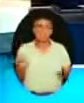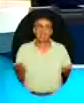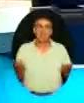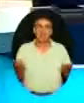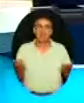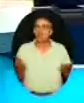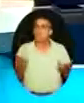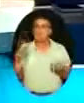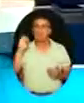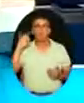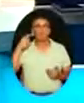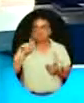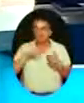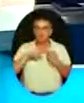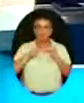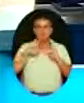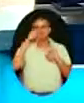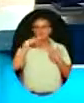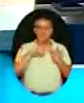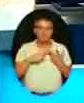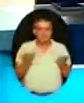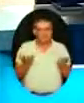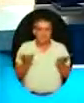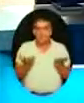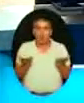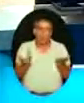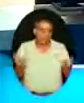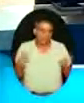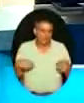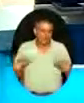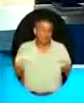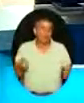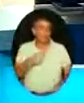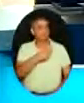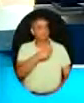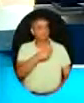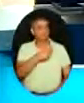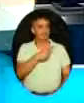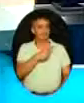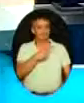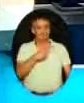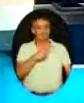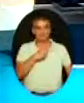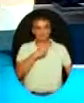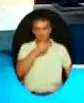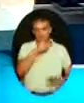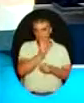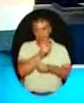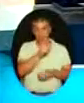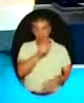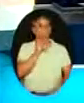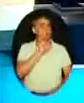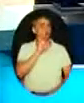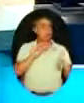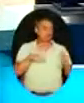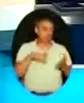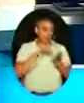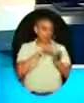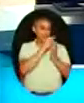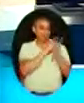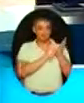בעלים במגרון? בנתיב האבות? איפה הם? אין בעלים! שמות הבעלים... אתם משקרים את הציבור. לא, אבל שמות הבעלים